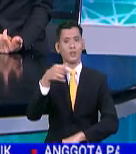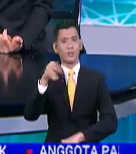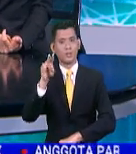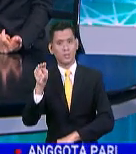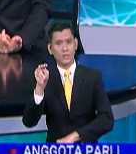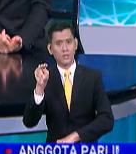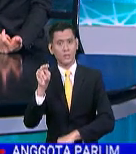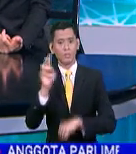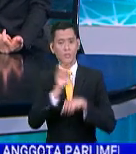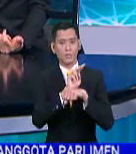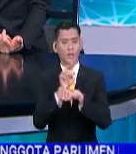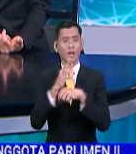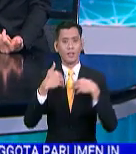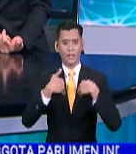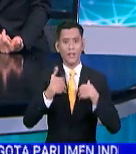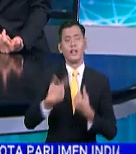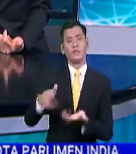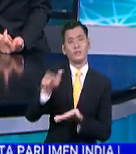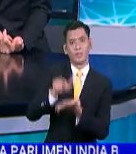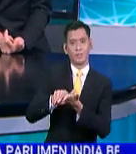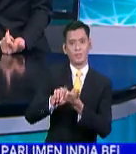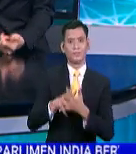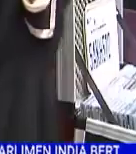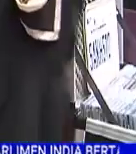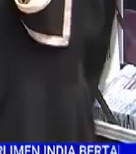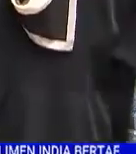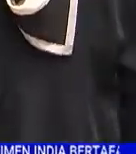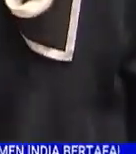Market di Ibu Negara ada laporannya.